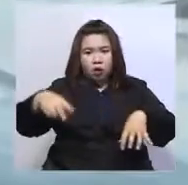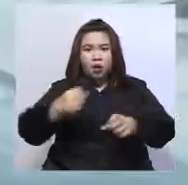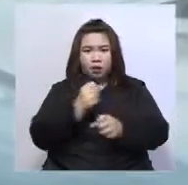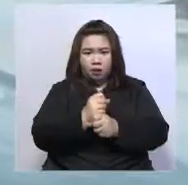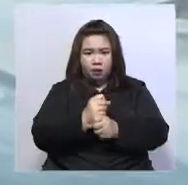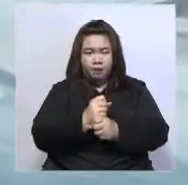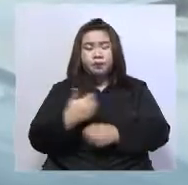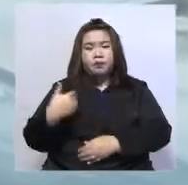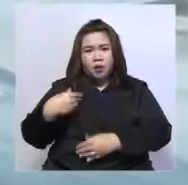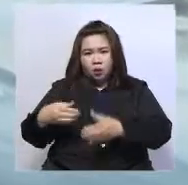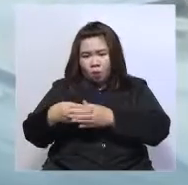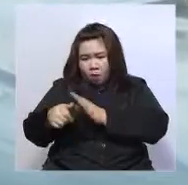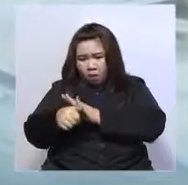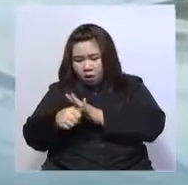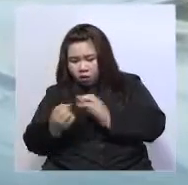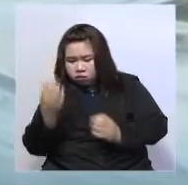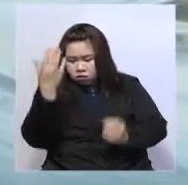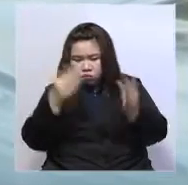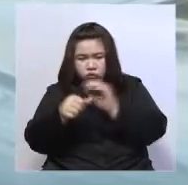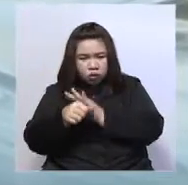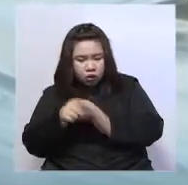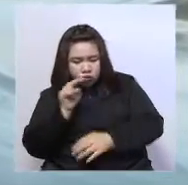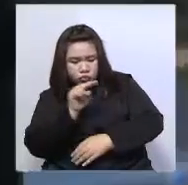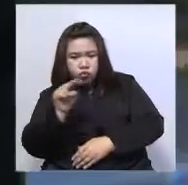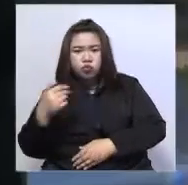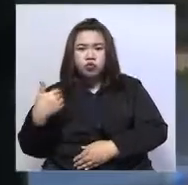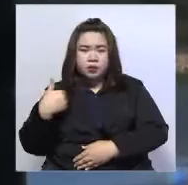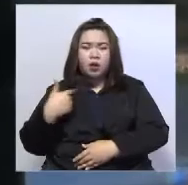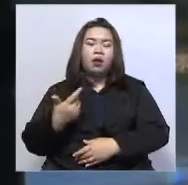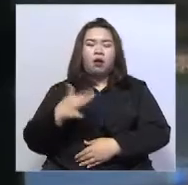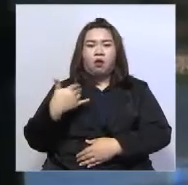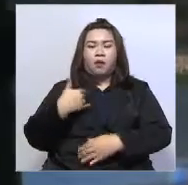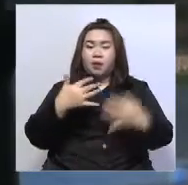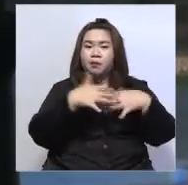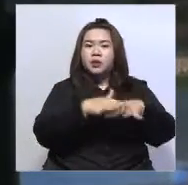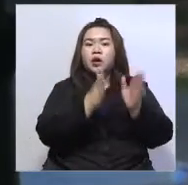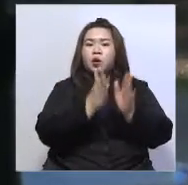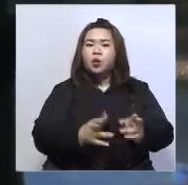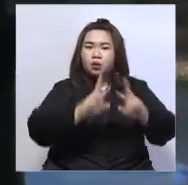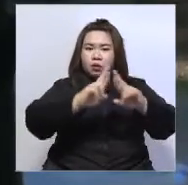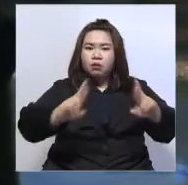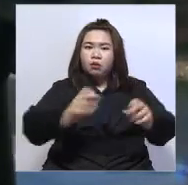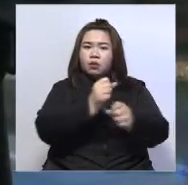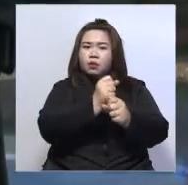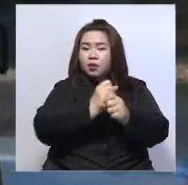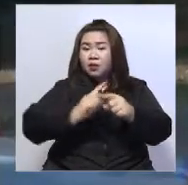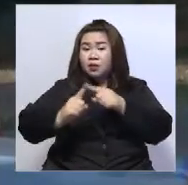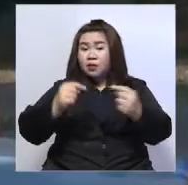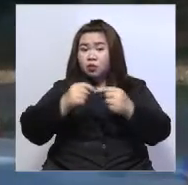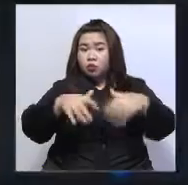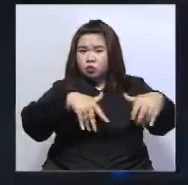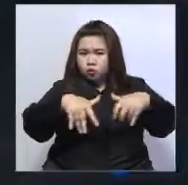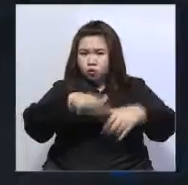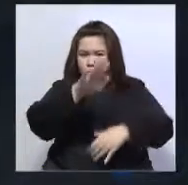ถึงจัดกำลังชุดซุ่มตามพื้นที่จุดเสี่ยงแล้วก็ประสานการปฏิบัติกับผู้ประกอบการร้านค้าในพื้นที่ย่านชุมช